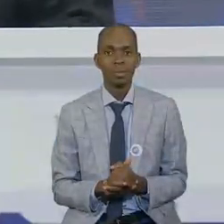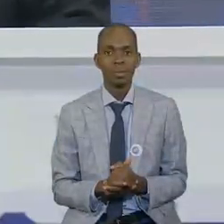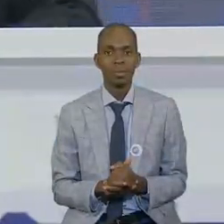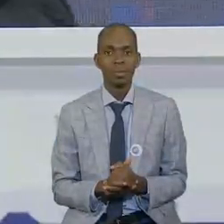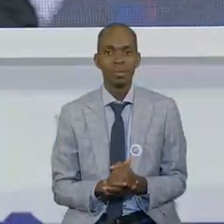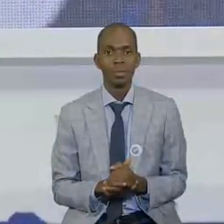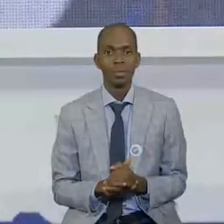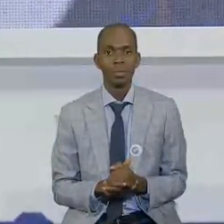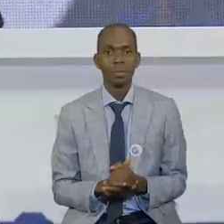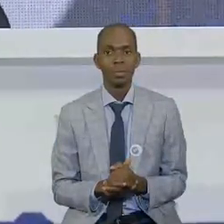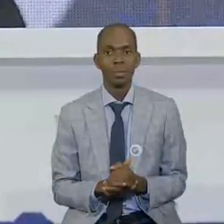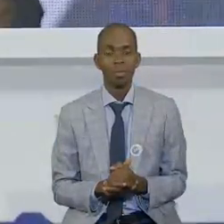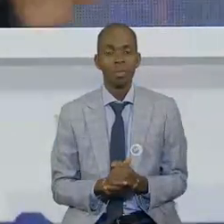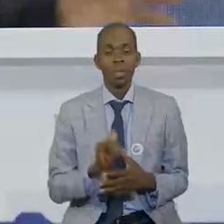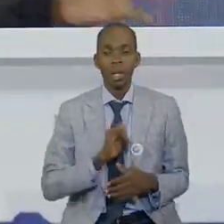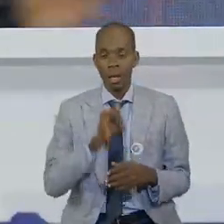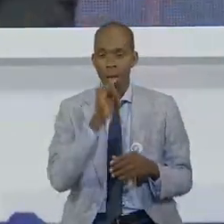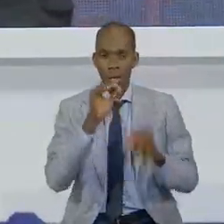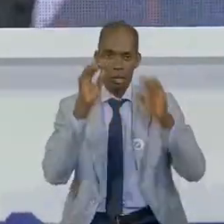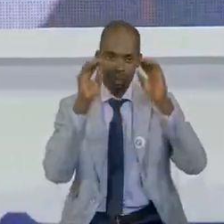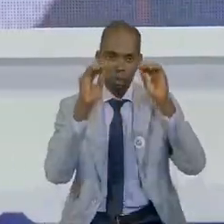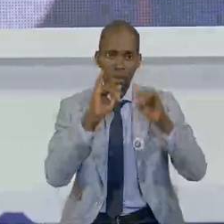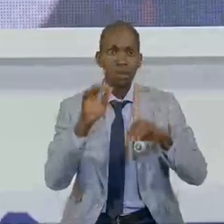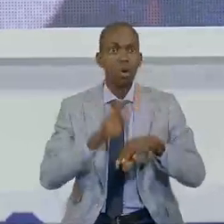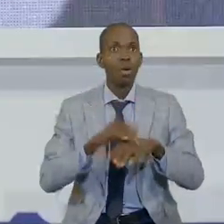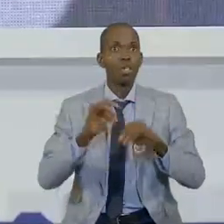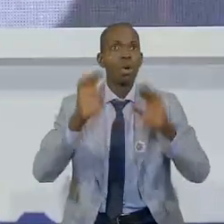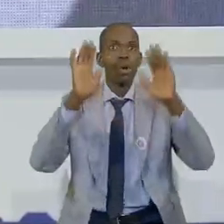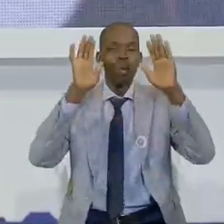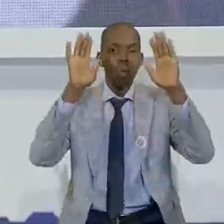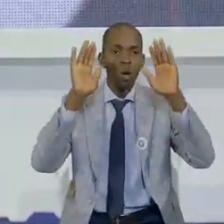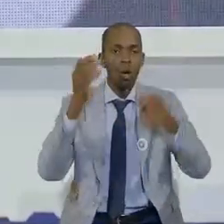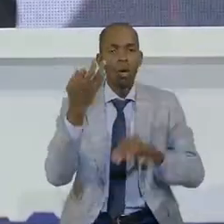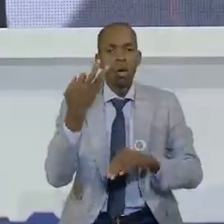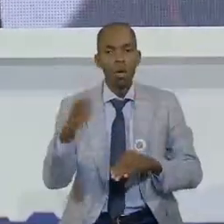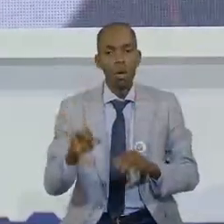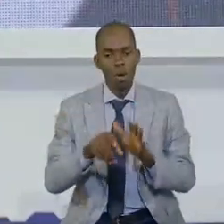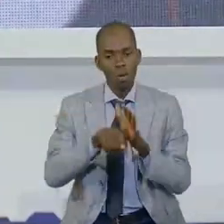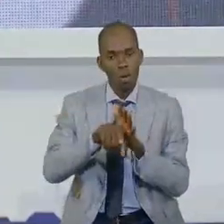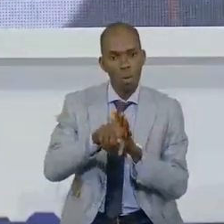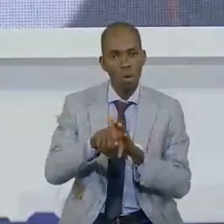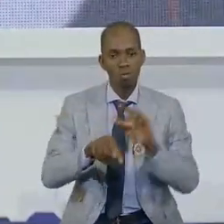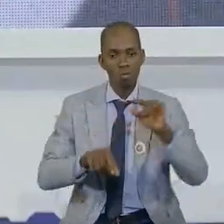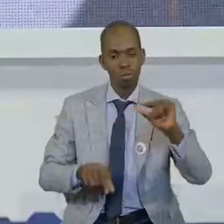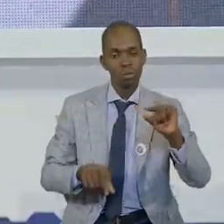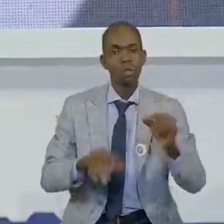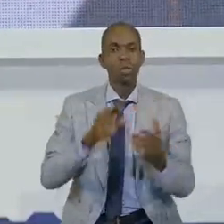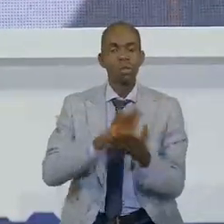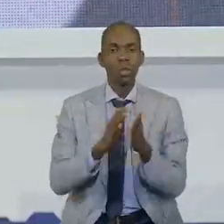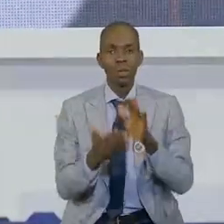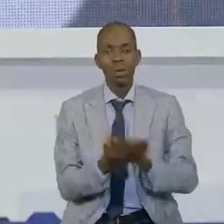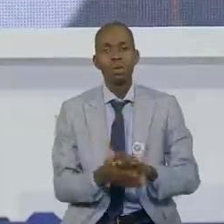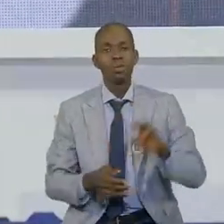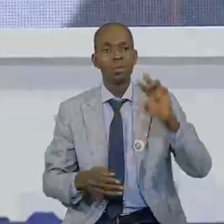les mains de Dieu. I'm talking to you on the wonder of worms transformed to weapons. Je vous parle du